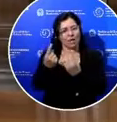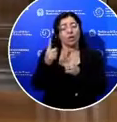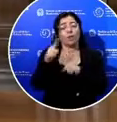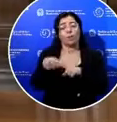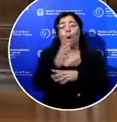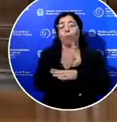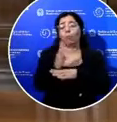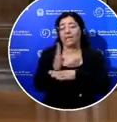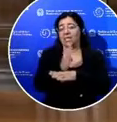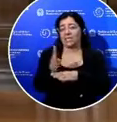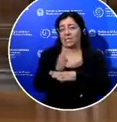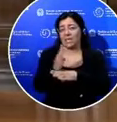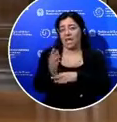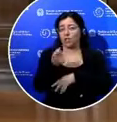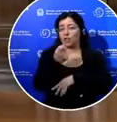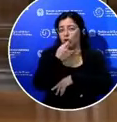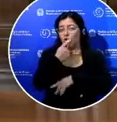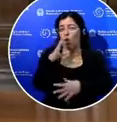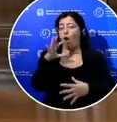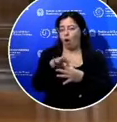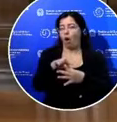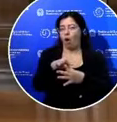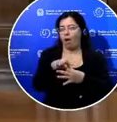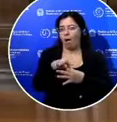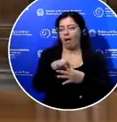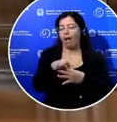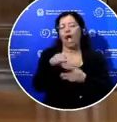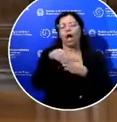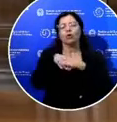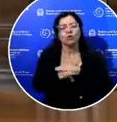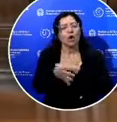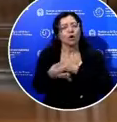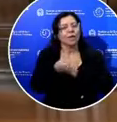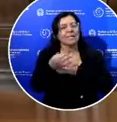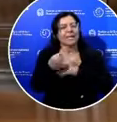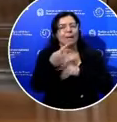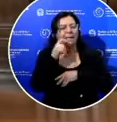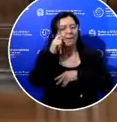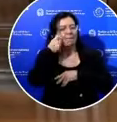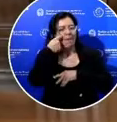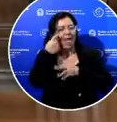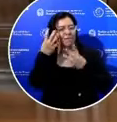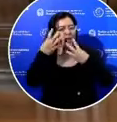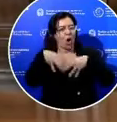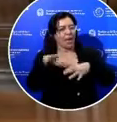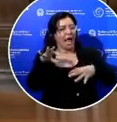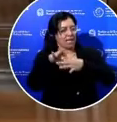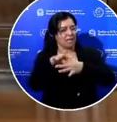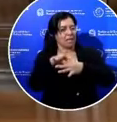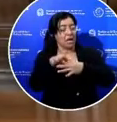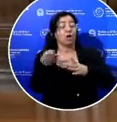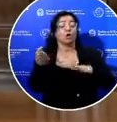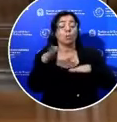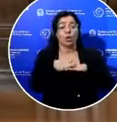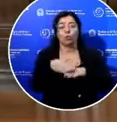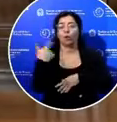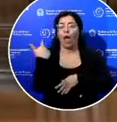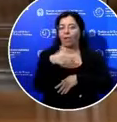della droga, che sullo sfondo ha sempre gli interessi della malavita organizzata, in particolare